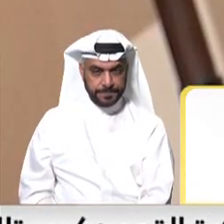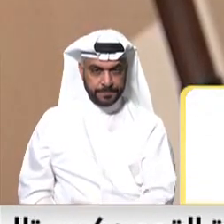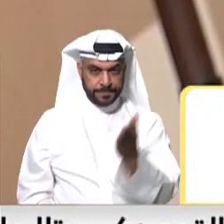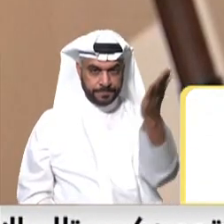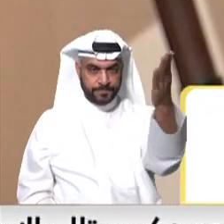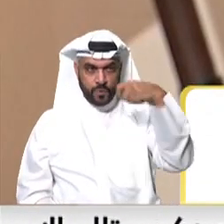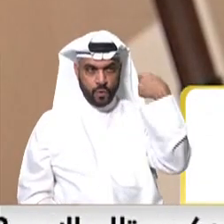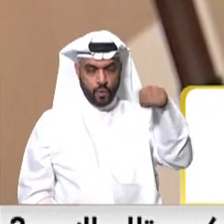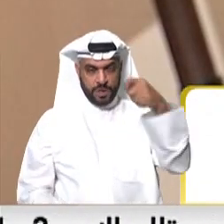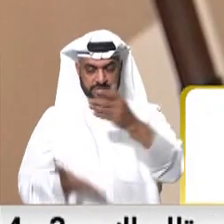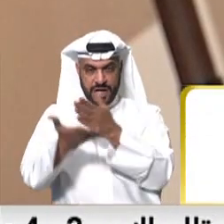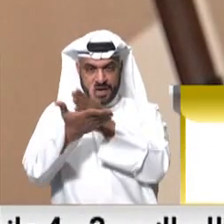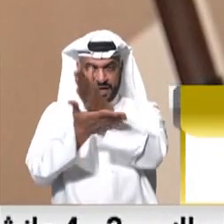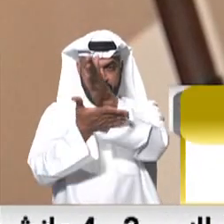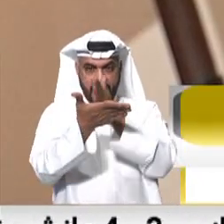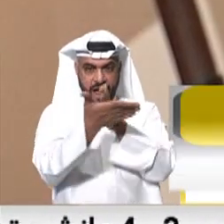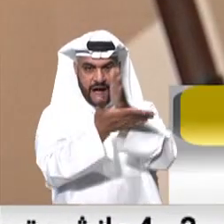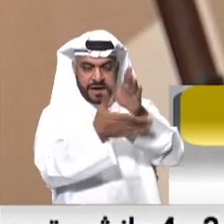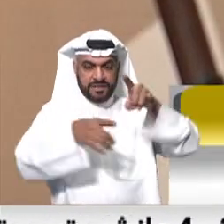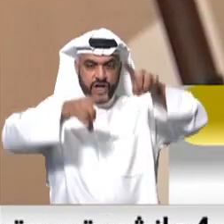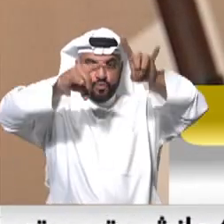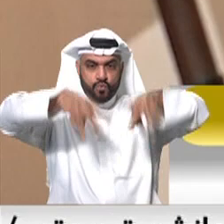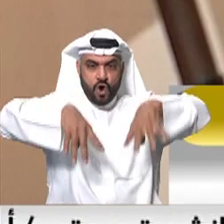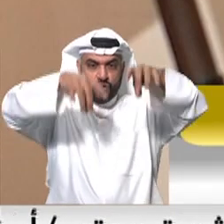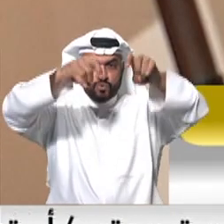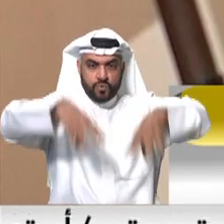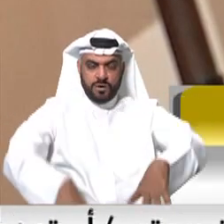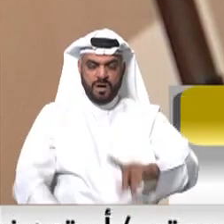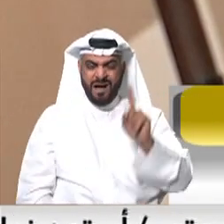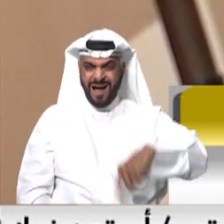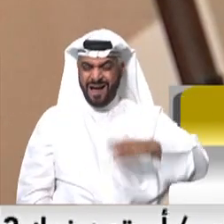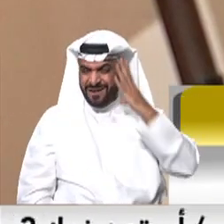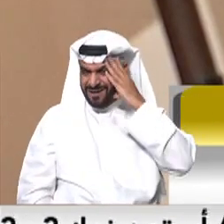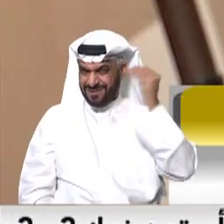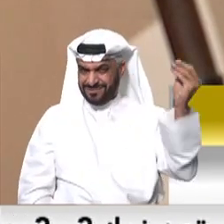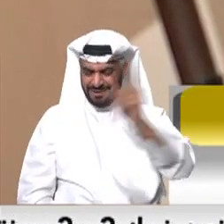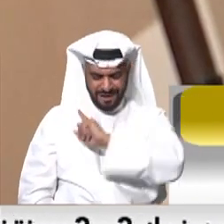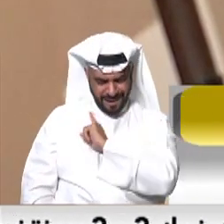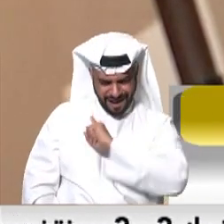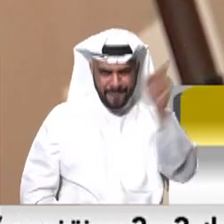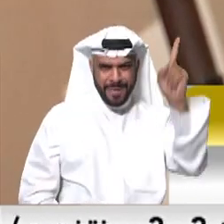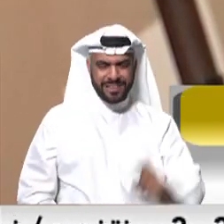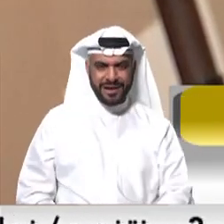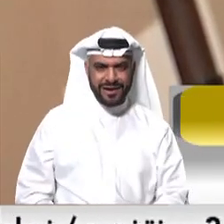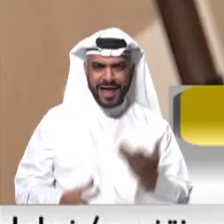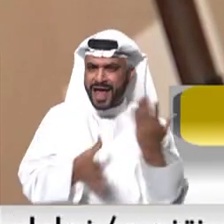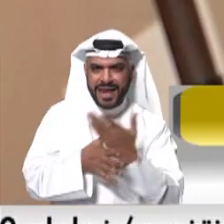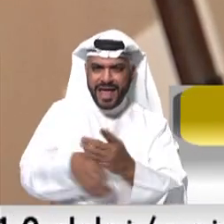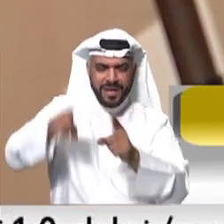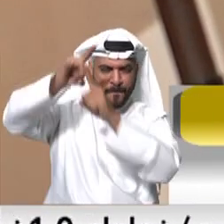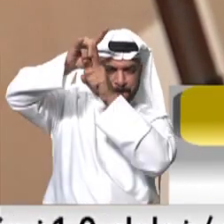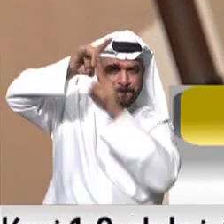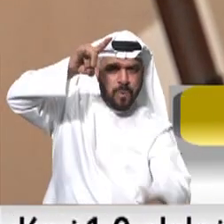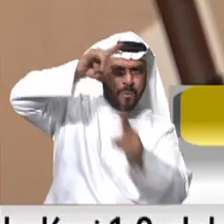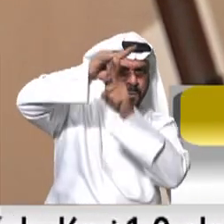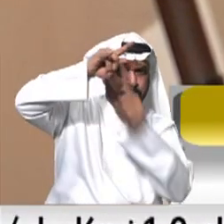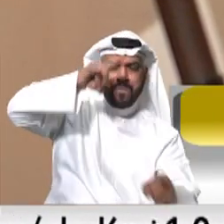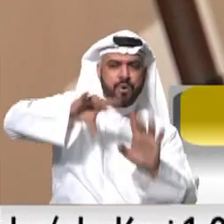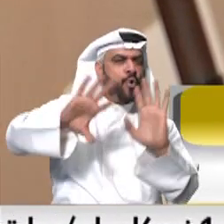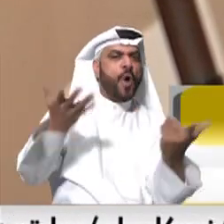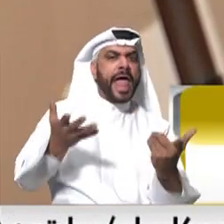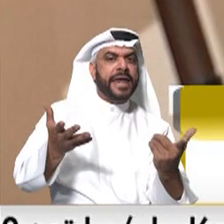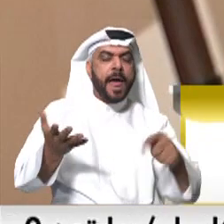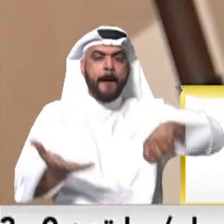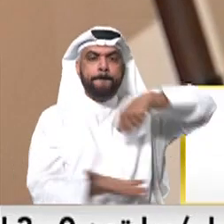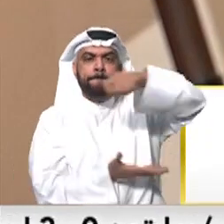This can't be brushed aside. لا يمكن تجاهل هذه الغارة الجوية على قفيلة المساعدات. لقد أثار